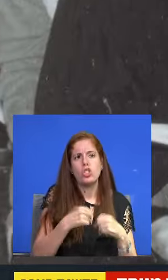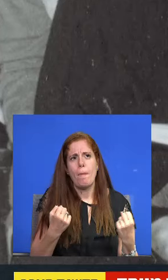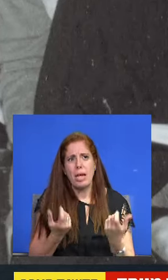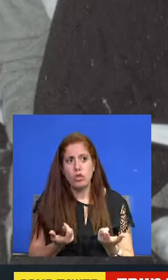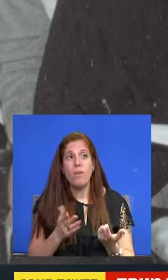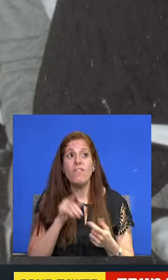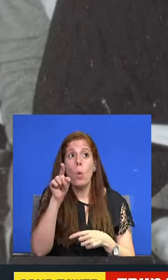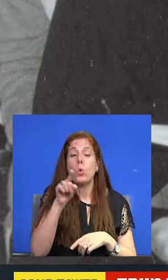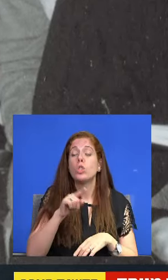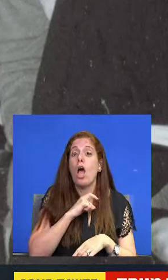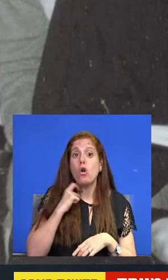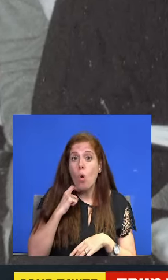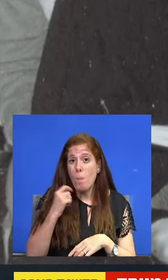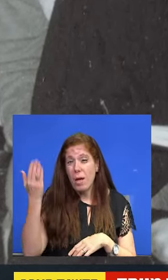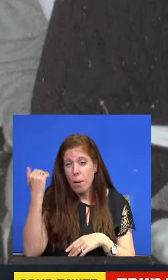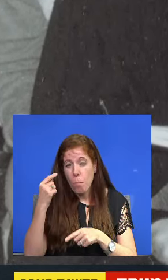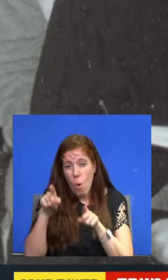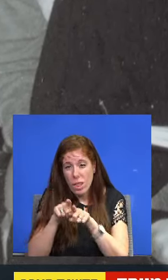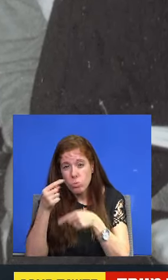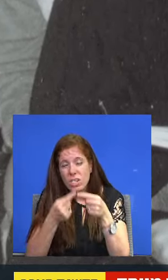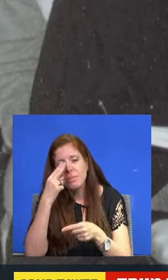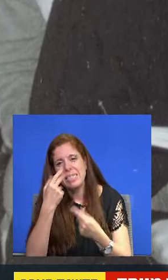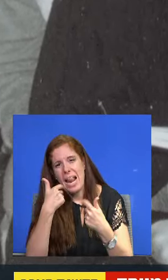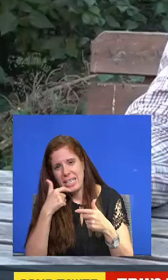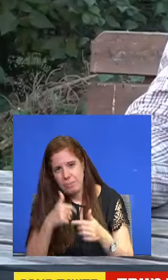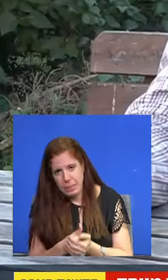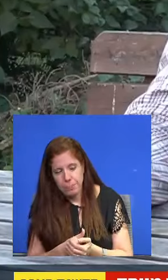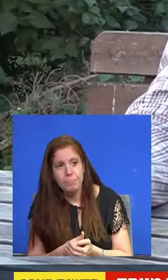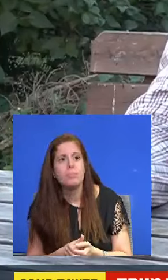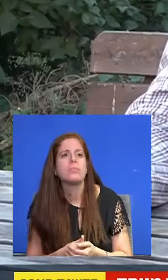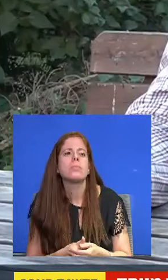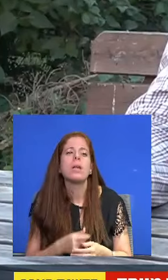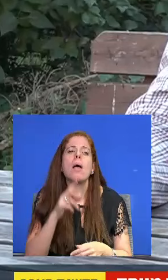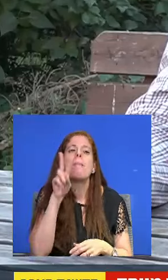גרמניה, מנסה להסביר. Why does it happen? Ich bin als